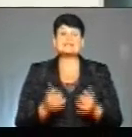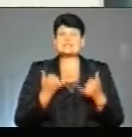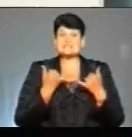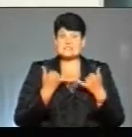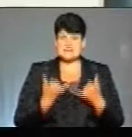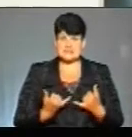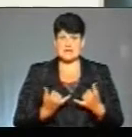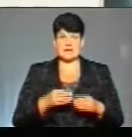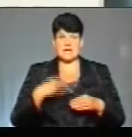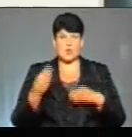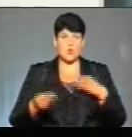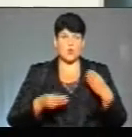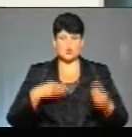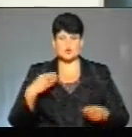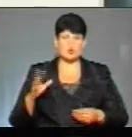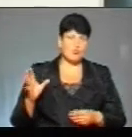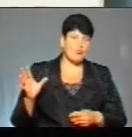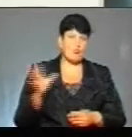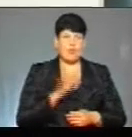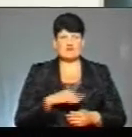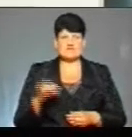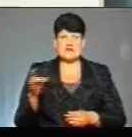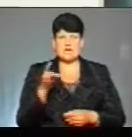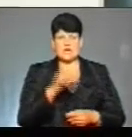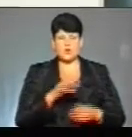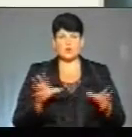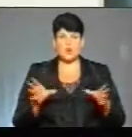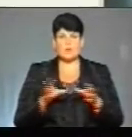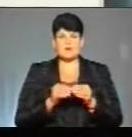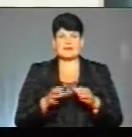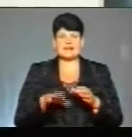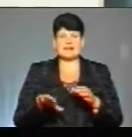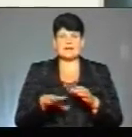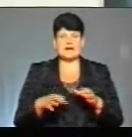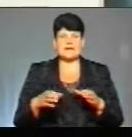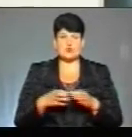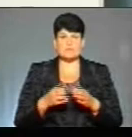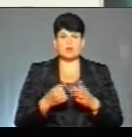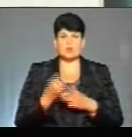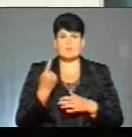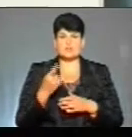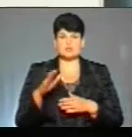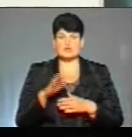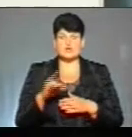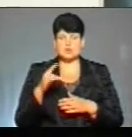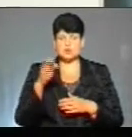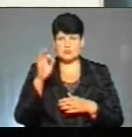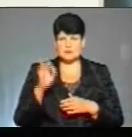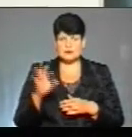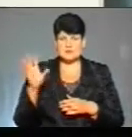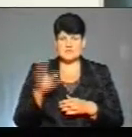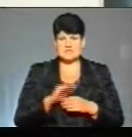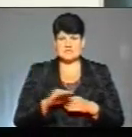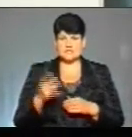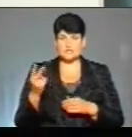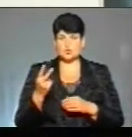Зараз їх роздають по всіх районах об'єднаних територіальних громад. Тобто до 1 вересня 100% усі